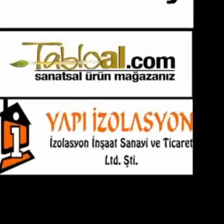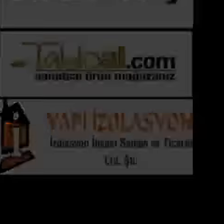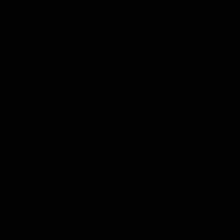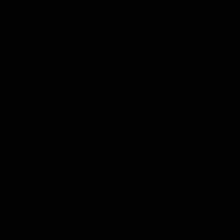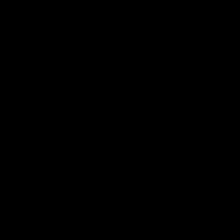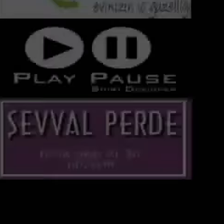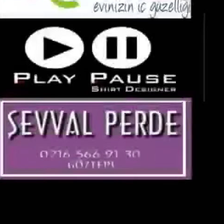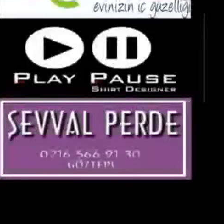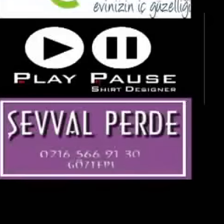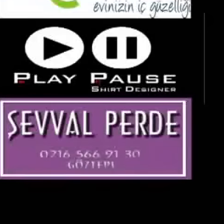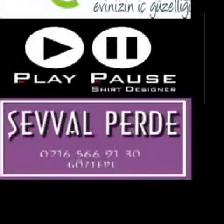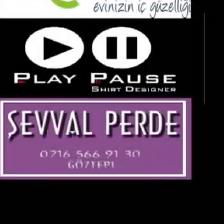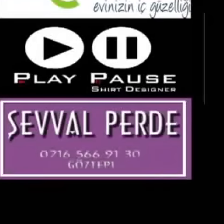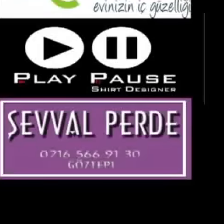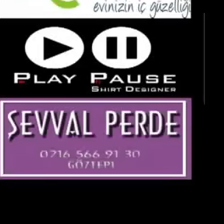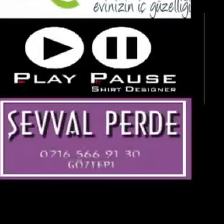facebook.com/benibölesevtv